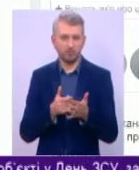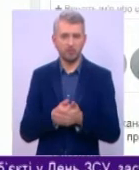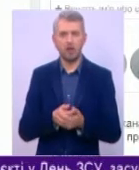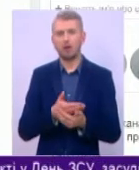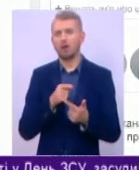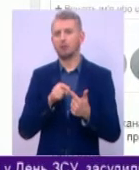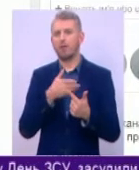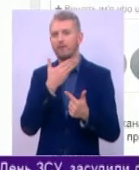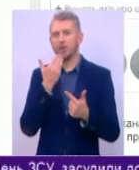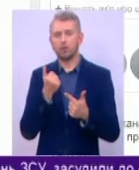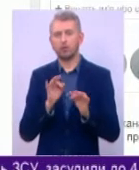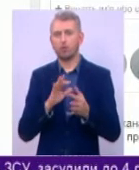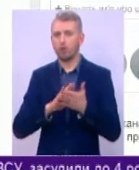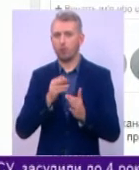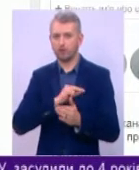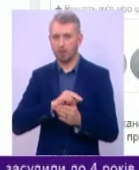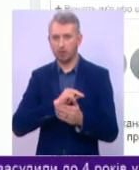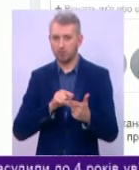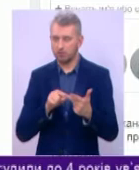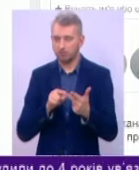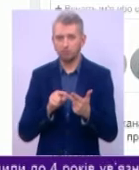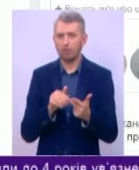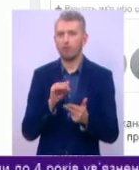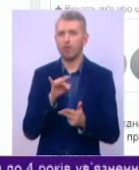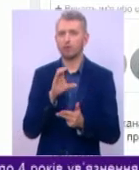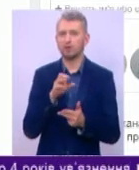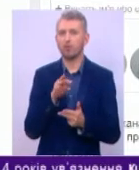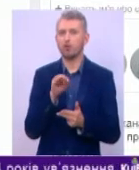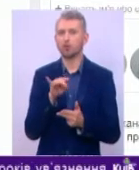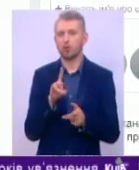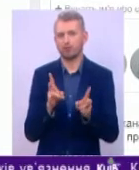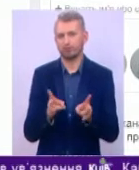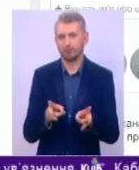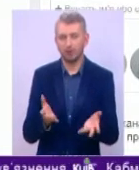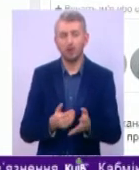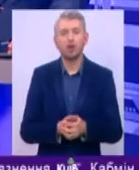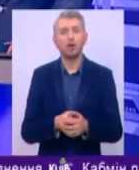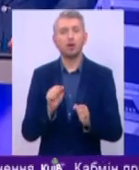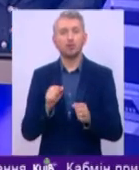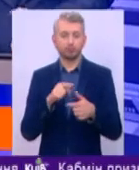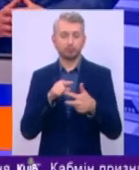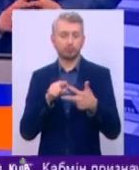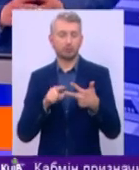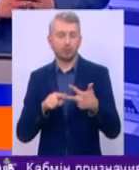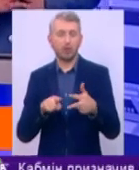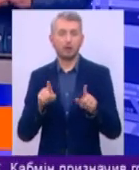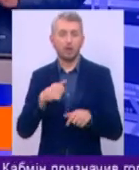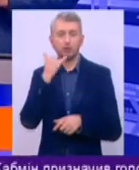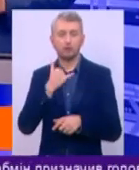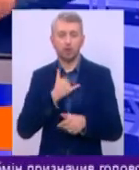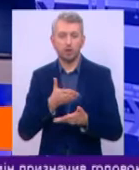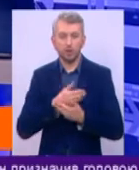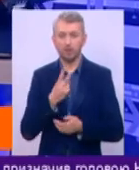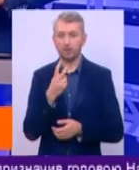відсутність належних умов для праці, можливо, форс-мажори. Так само можете і долучитися за допомогою телефону